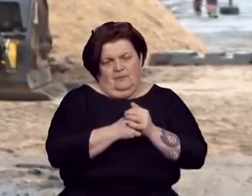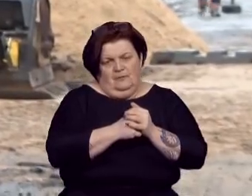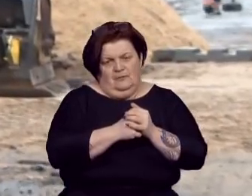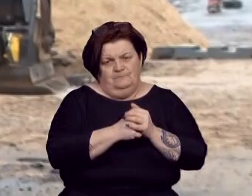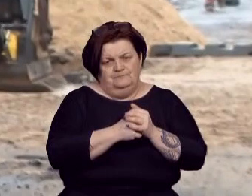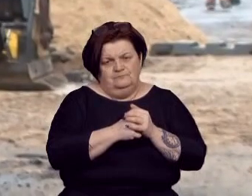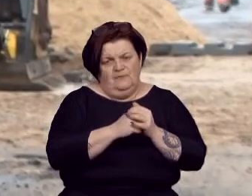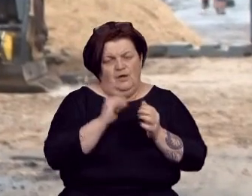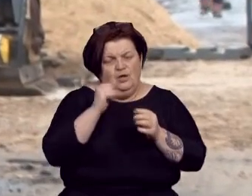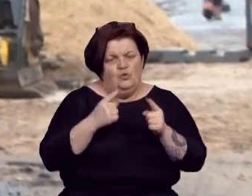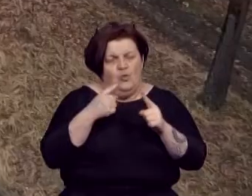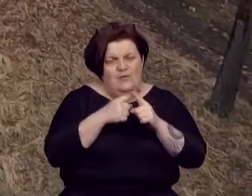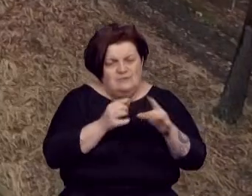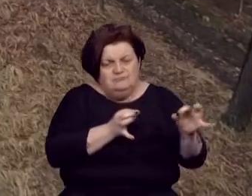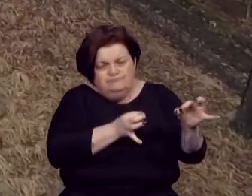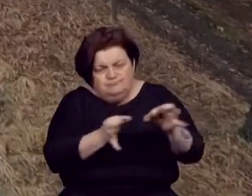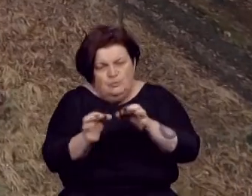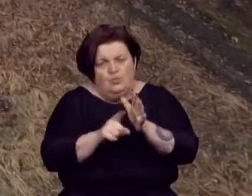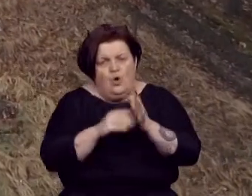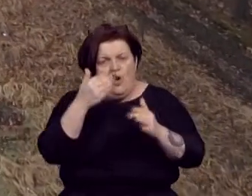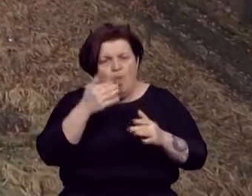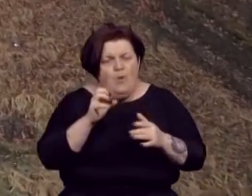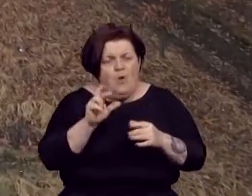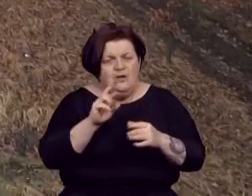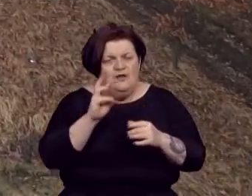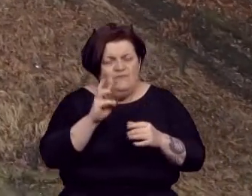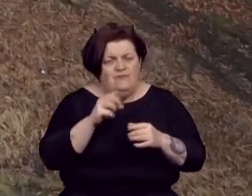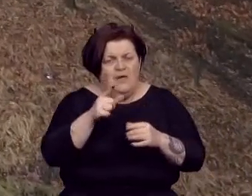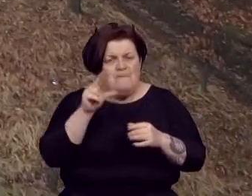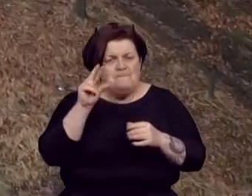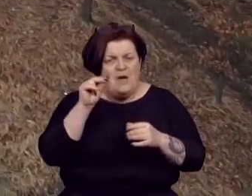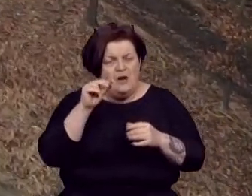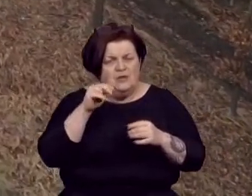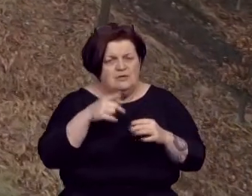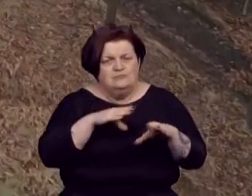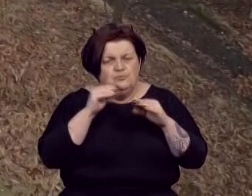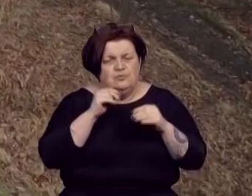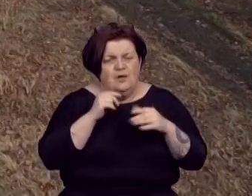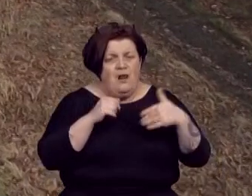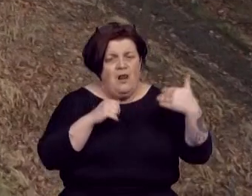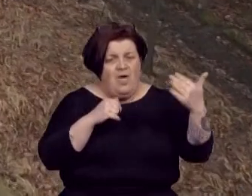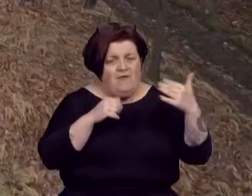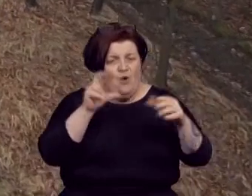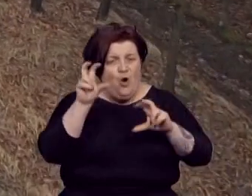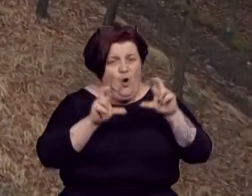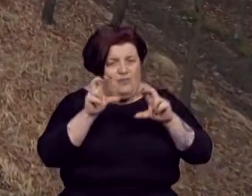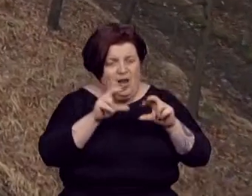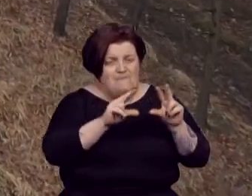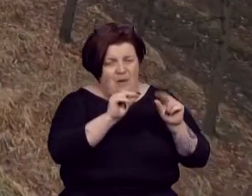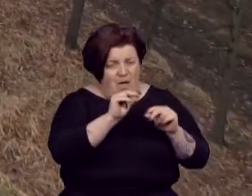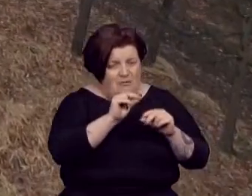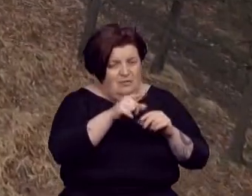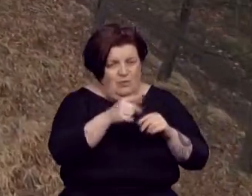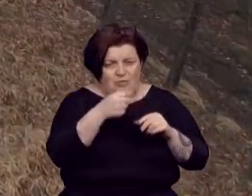na samym dojeździe do Moriwu, natomiast ten parking tutaj, patrząc od ulicy Południowej po lewej stronie przy obiekcie hotelowym, na razie nie